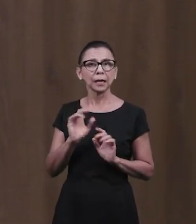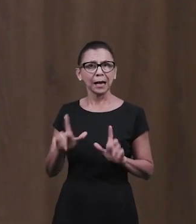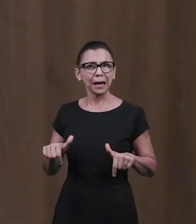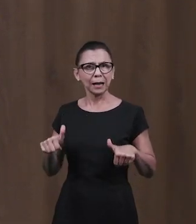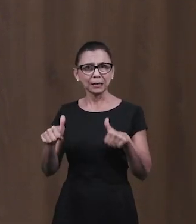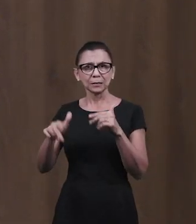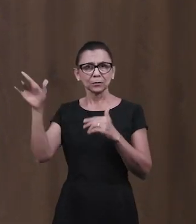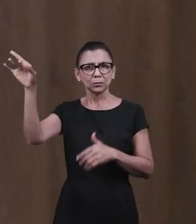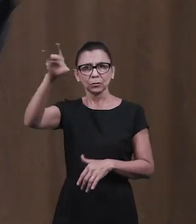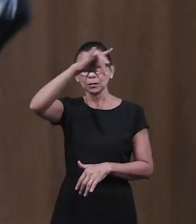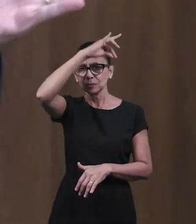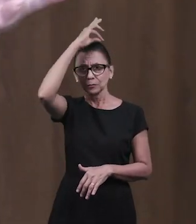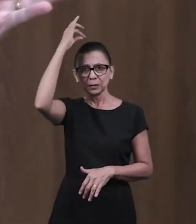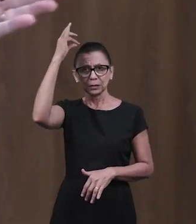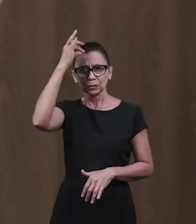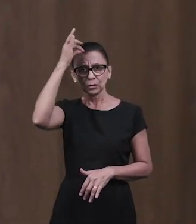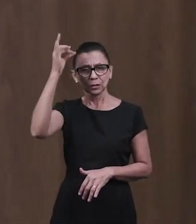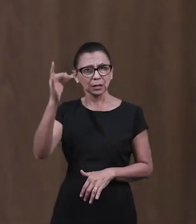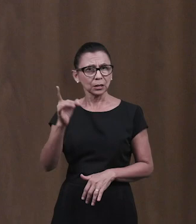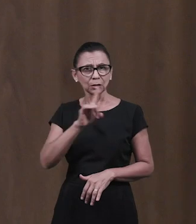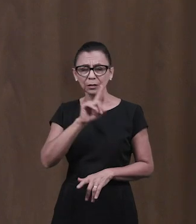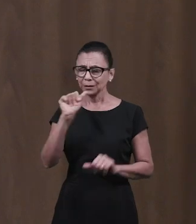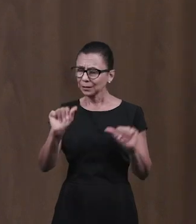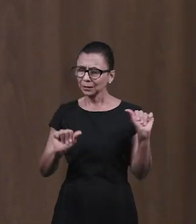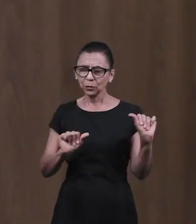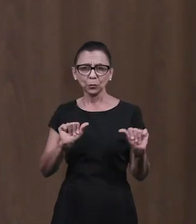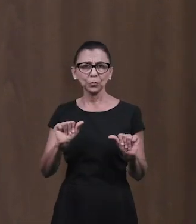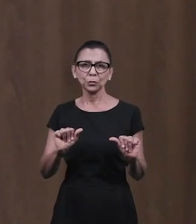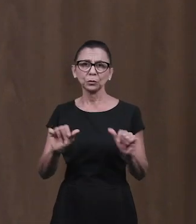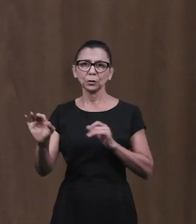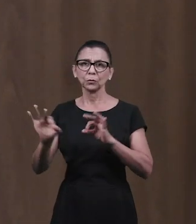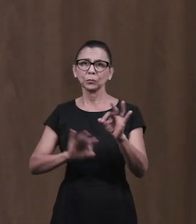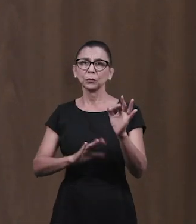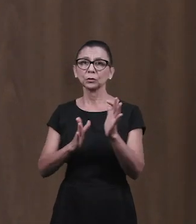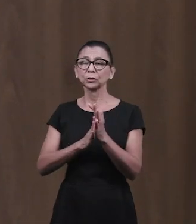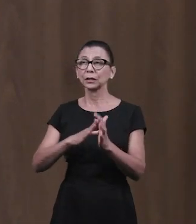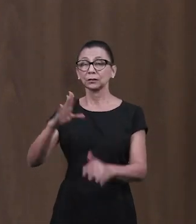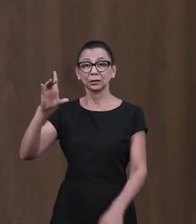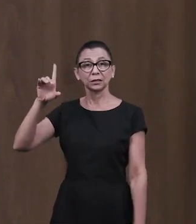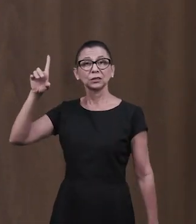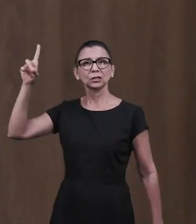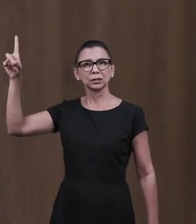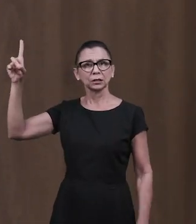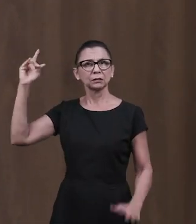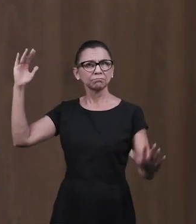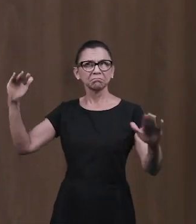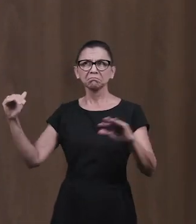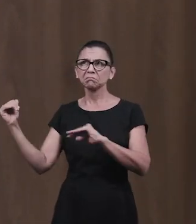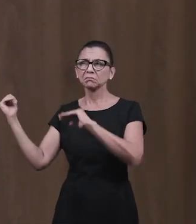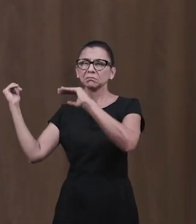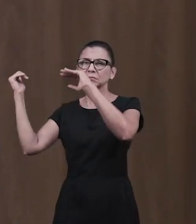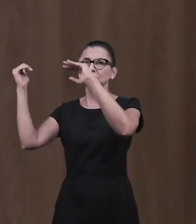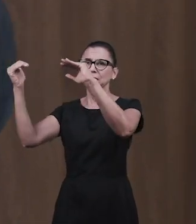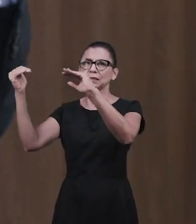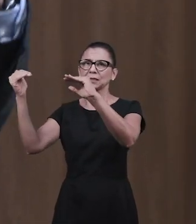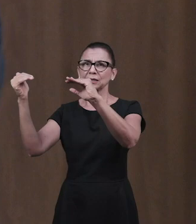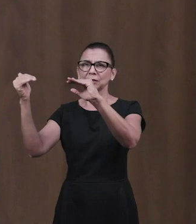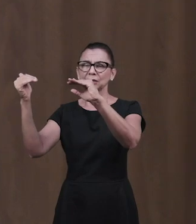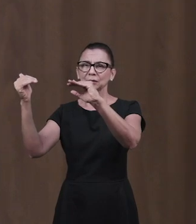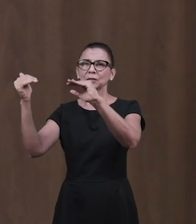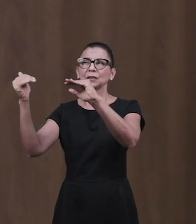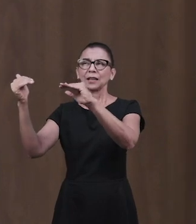est intouchable parce que le projet de Dieu, ce qu'il a établi, est souverain.